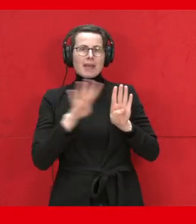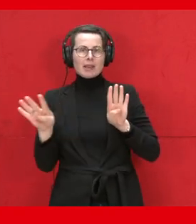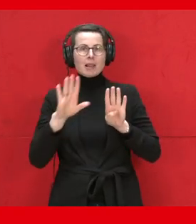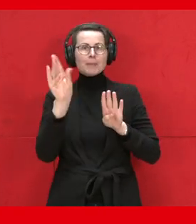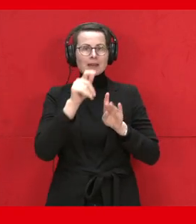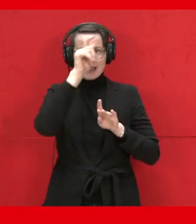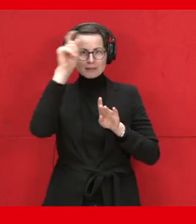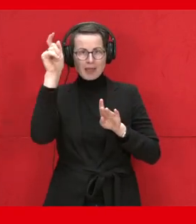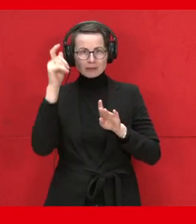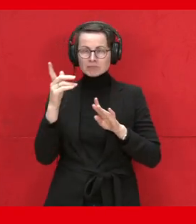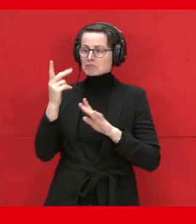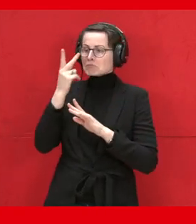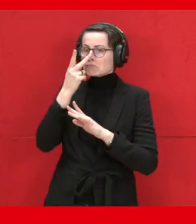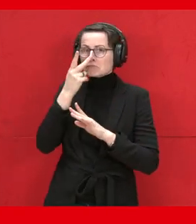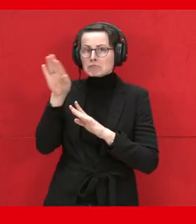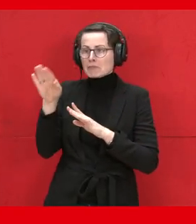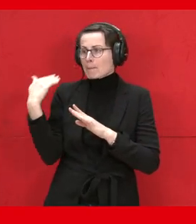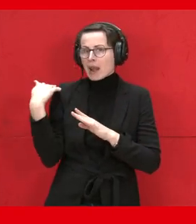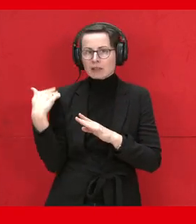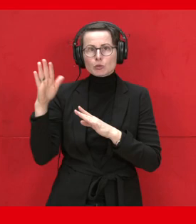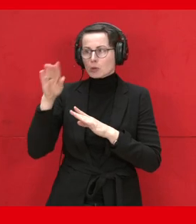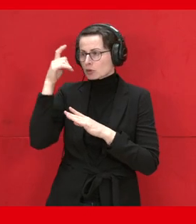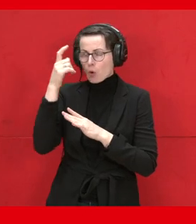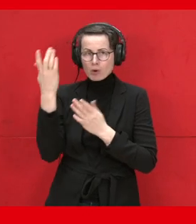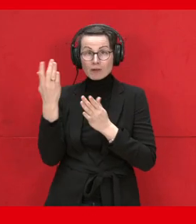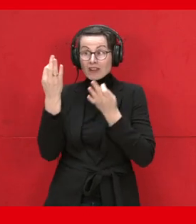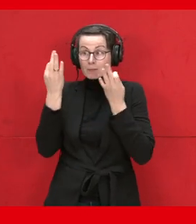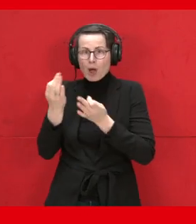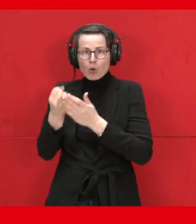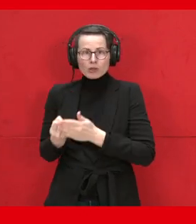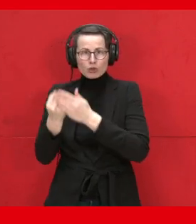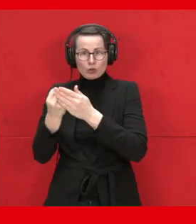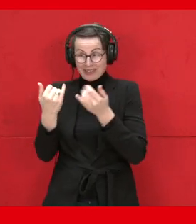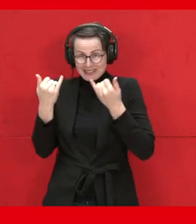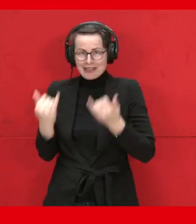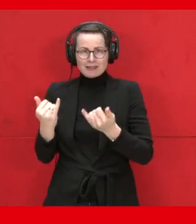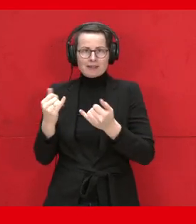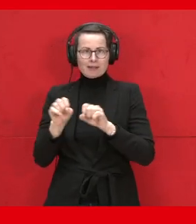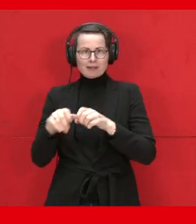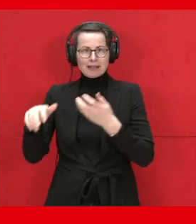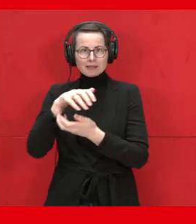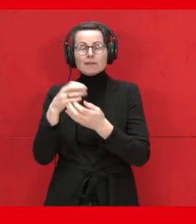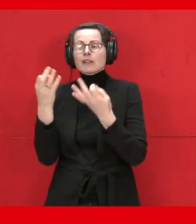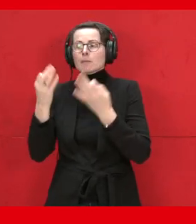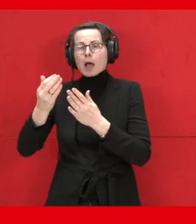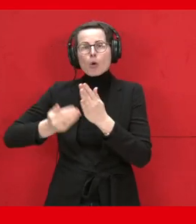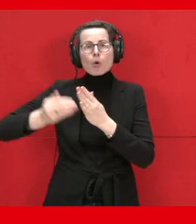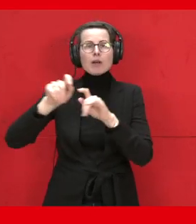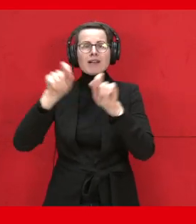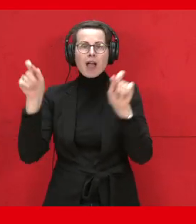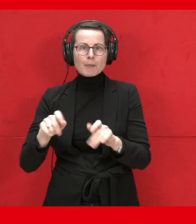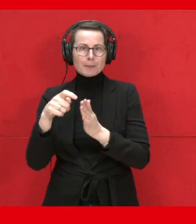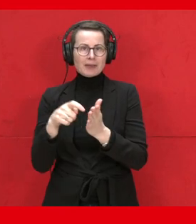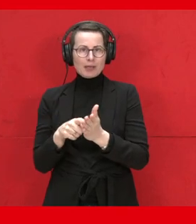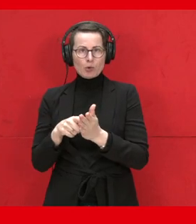belastet, was beschäftigt die jungen Menschen in dieser Zeit? Welche Unterstützung brauchen sie in der aktuellen Krise? Welche Rahmenbedingungen brauchen sie,